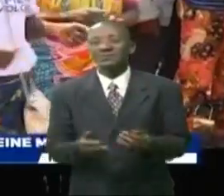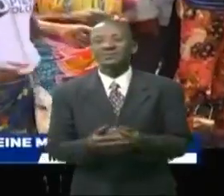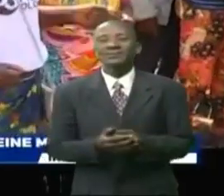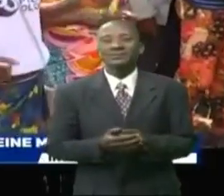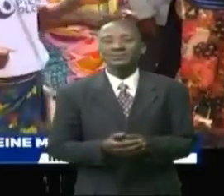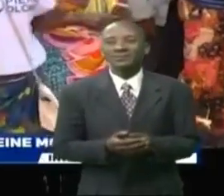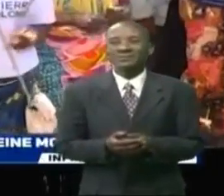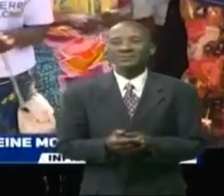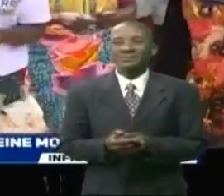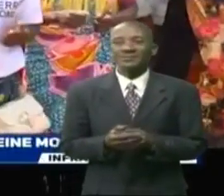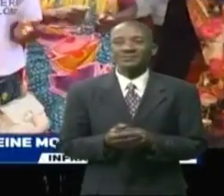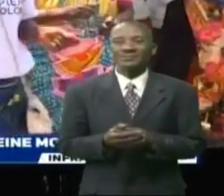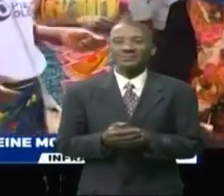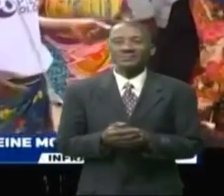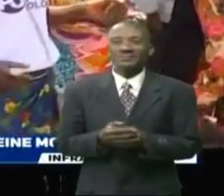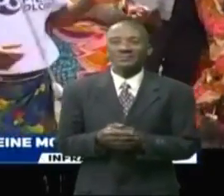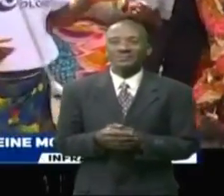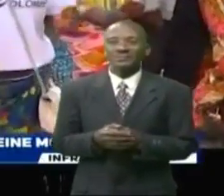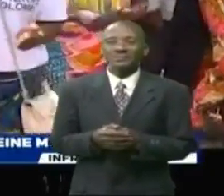nos provinces.